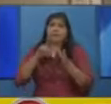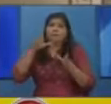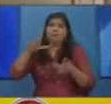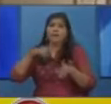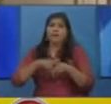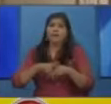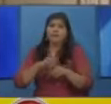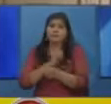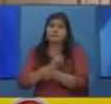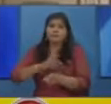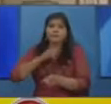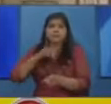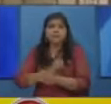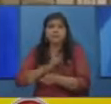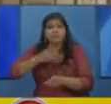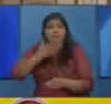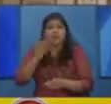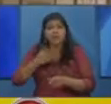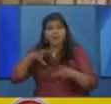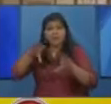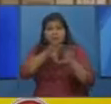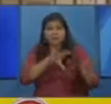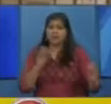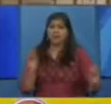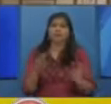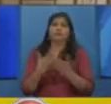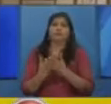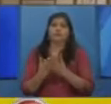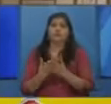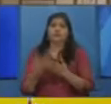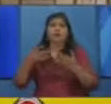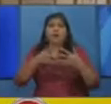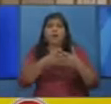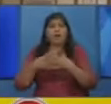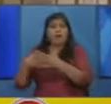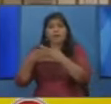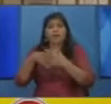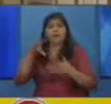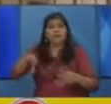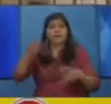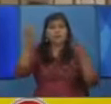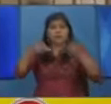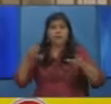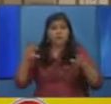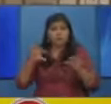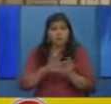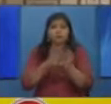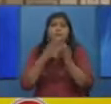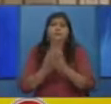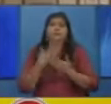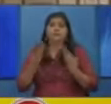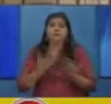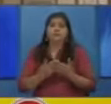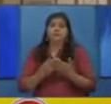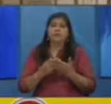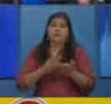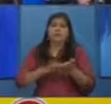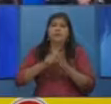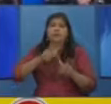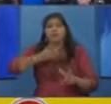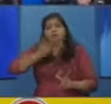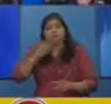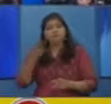ट्रेनिंग सेंटर्स चल रहे हैं। बड़ी संख्या में अमेरिका के युवा इससे जुड़ रहे हैं, मलखम्ब सीख रहे